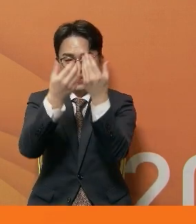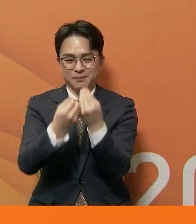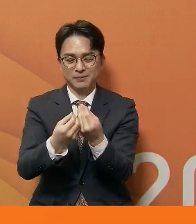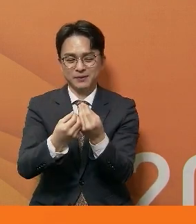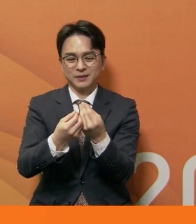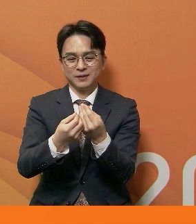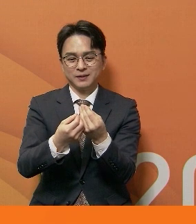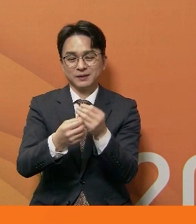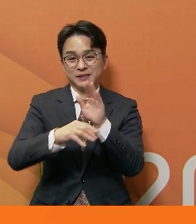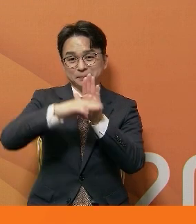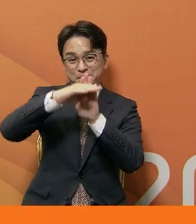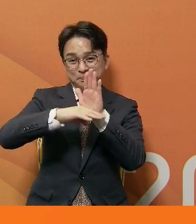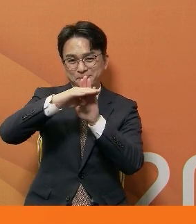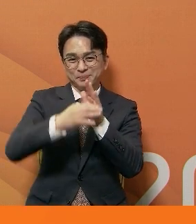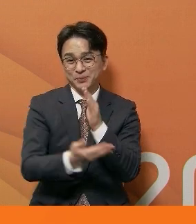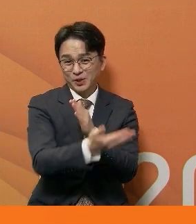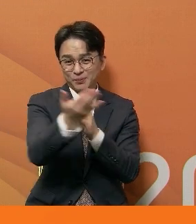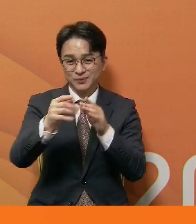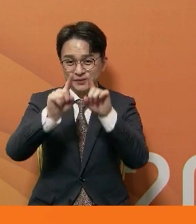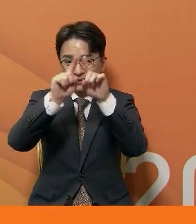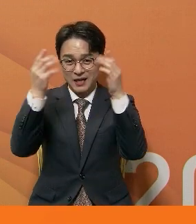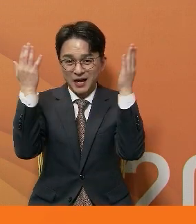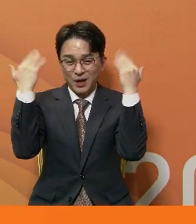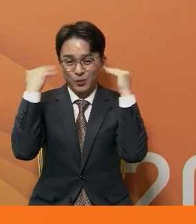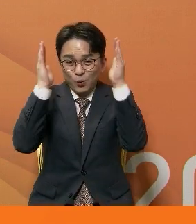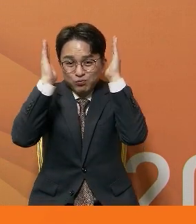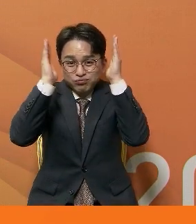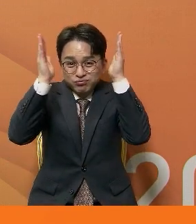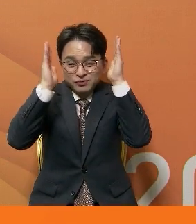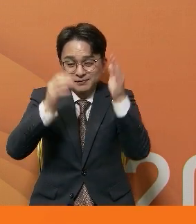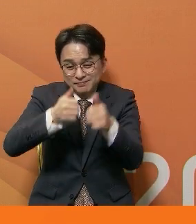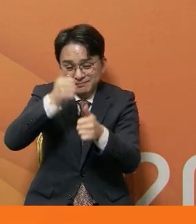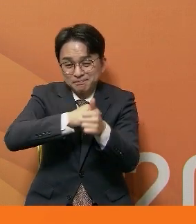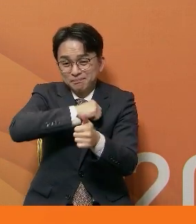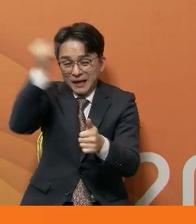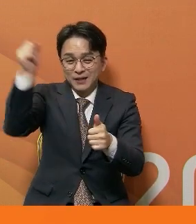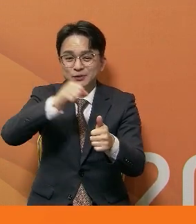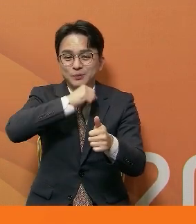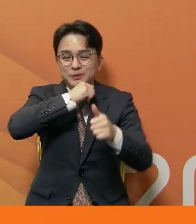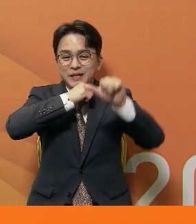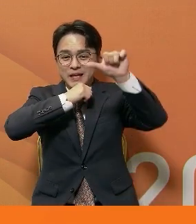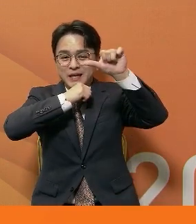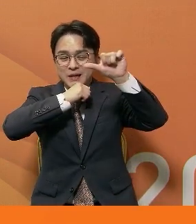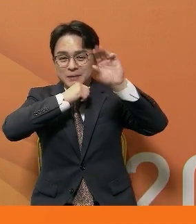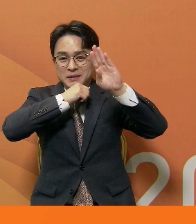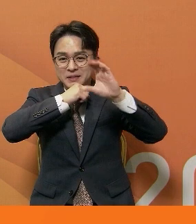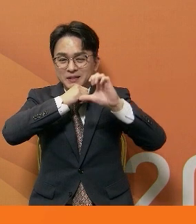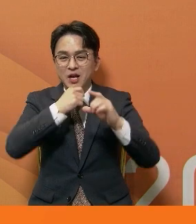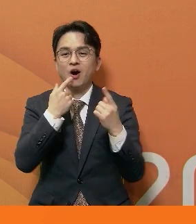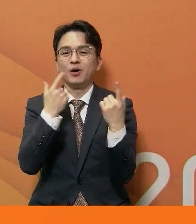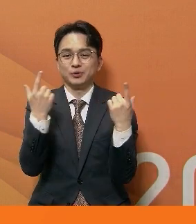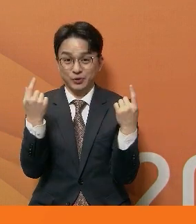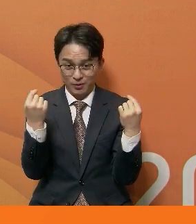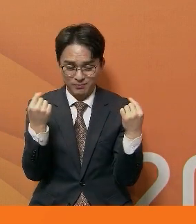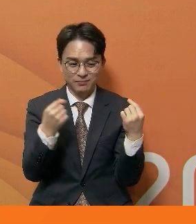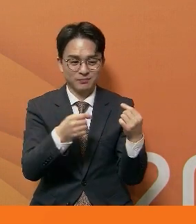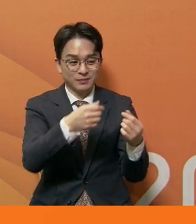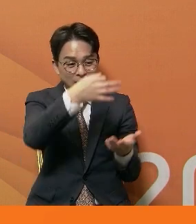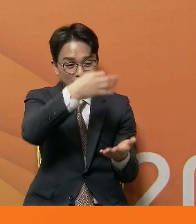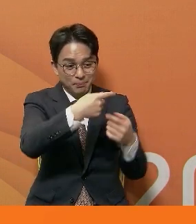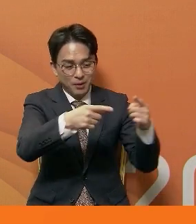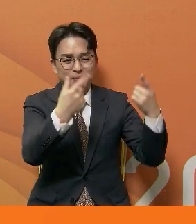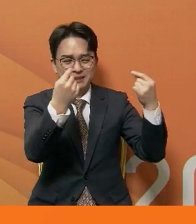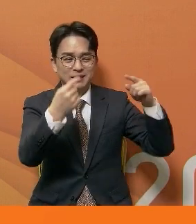지금 그 동안에 이제 학점을 받았듯이 abcd 학점을 받았듯이 등급을 부여하는 등급 평가구요 주로 이제